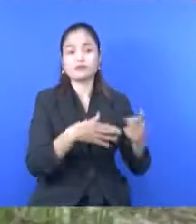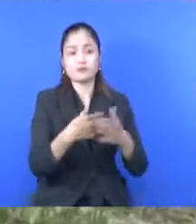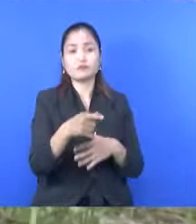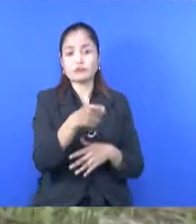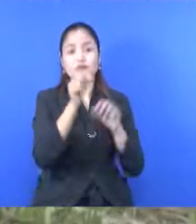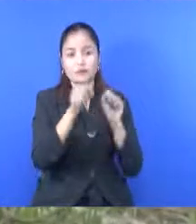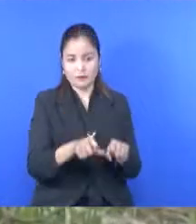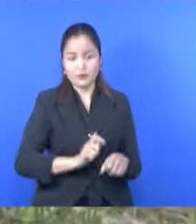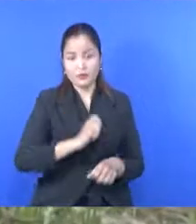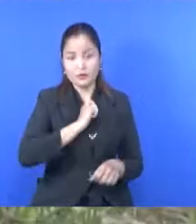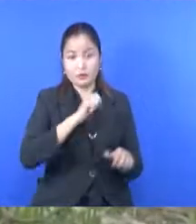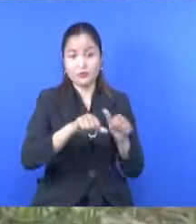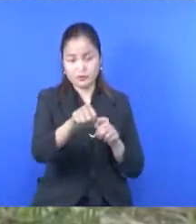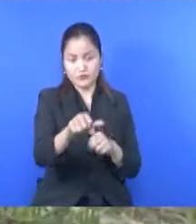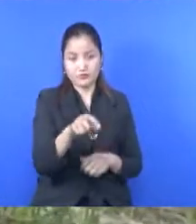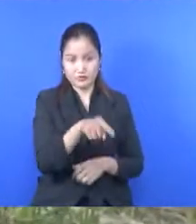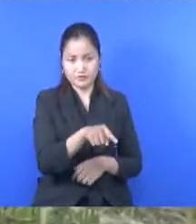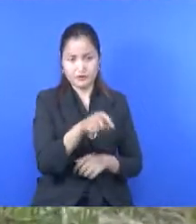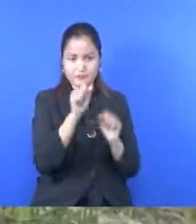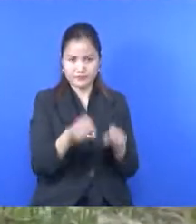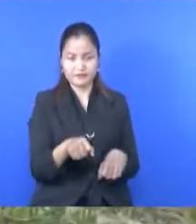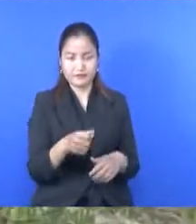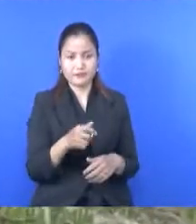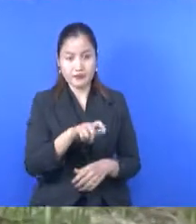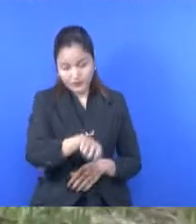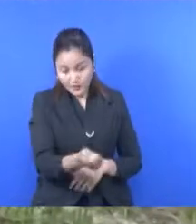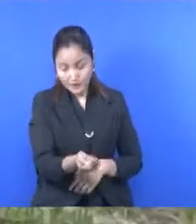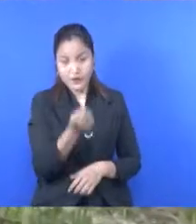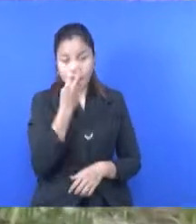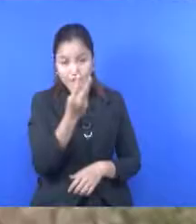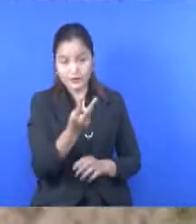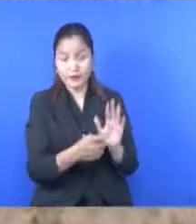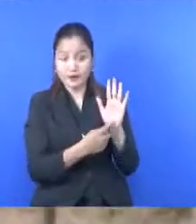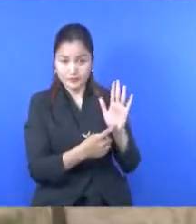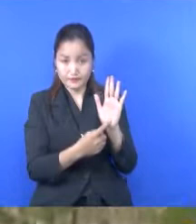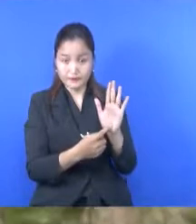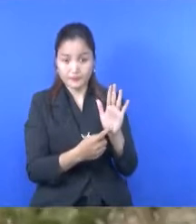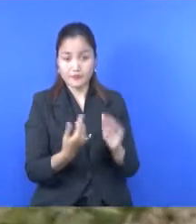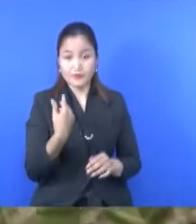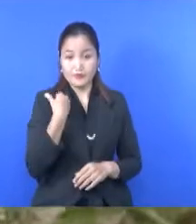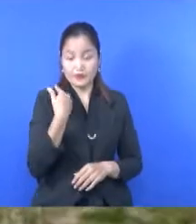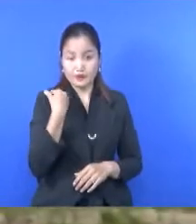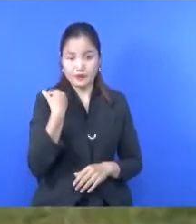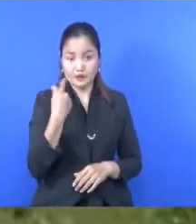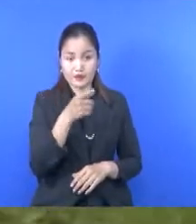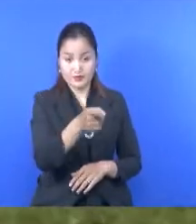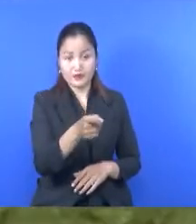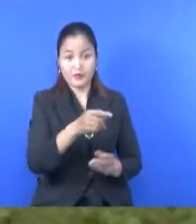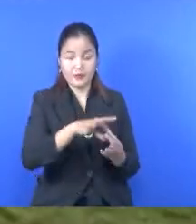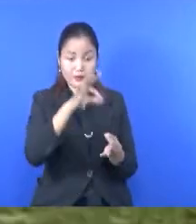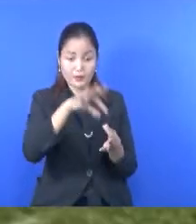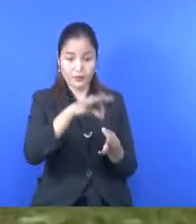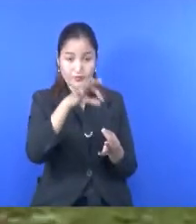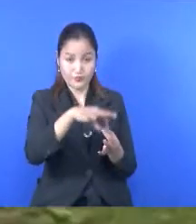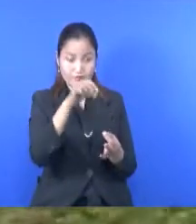មានអាគេហៅឲ្យកាត់ចេញមកបា ទ នេះដោយសារវាមានស្រោអាគេហៅសលៃអាហ្នឹងវាផ្ទុ